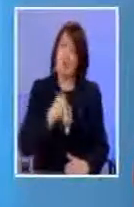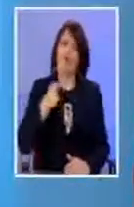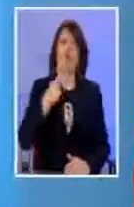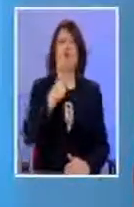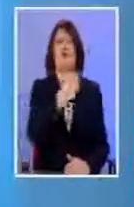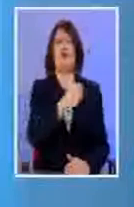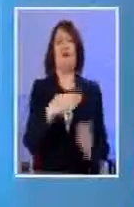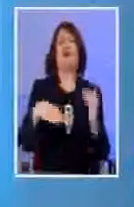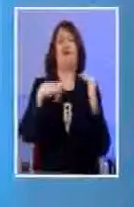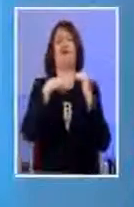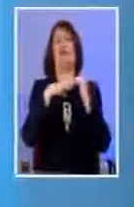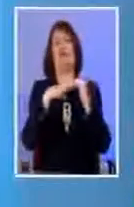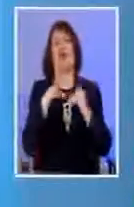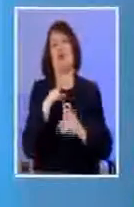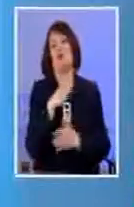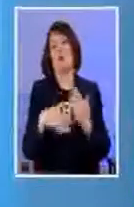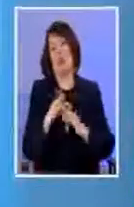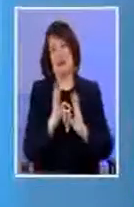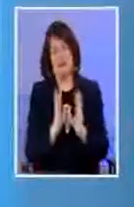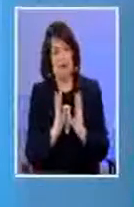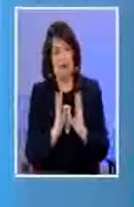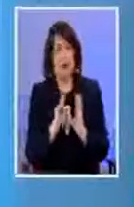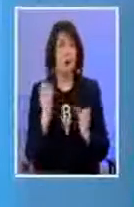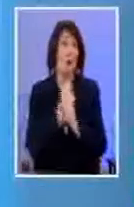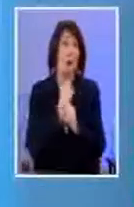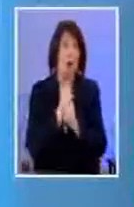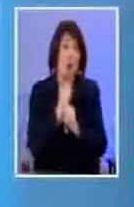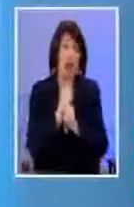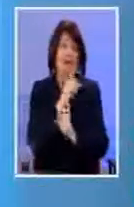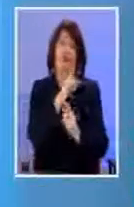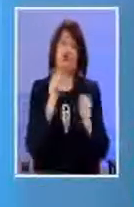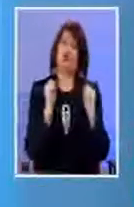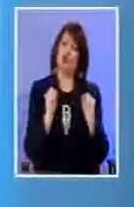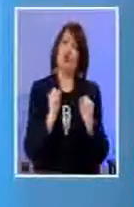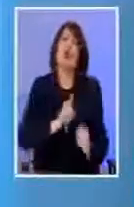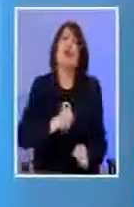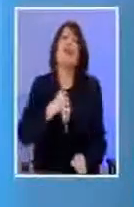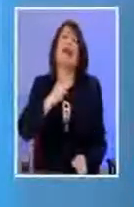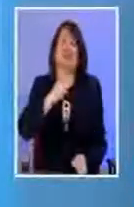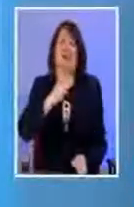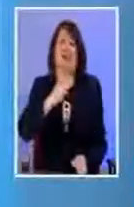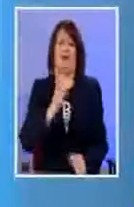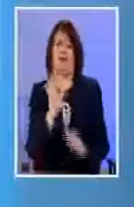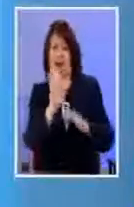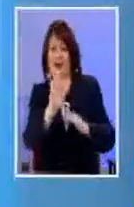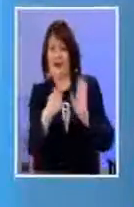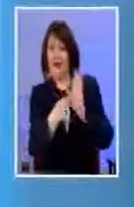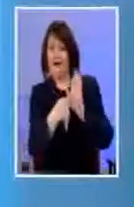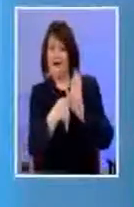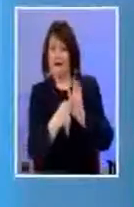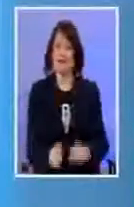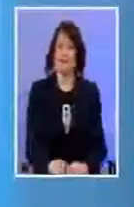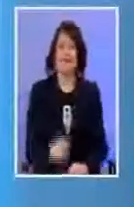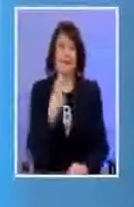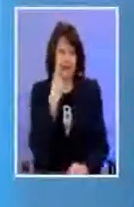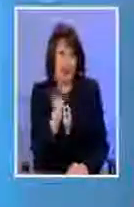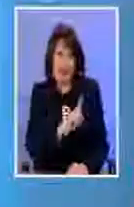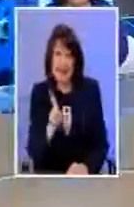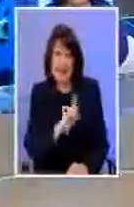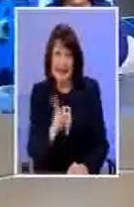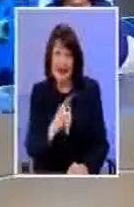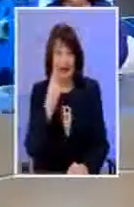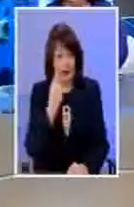η ισοτιμία των ατόμων με αναπηρία όταν εργάζονται, ζουν ή ταξιδεύουν στην Ευρωπαϊκή Ένωση. Άρα η κινητικότητα, κινητικότητα. Και για τα